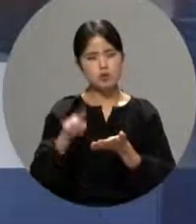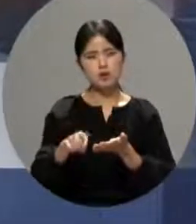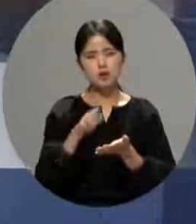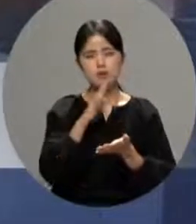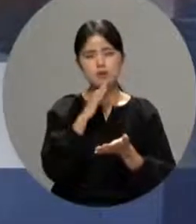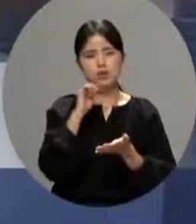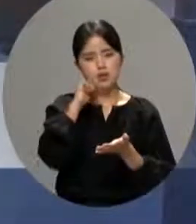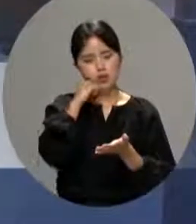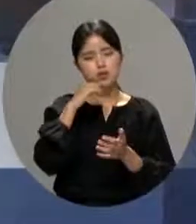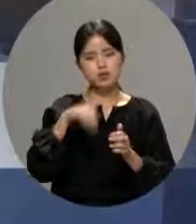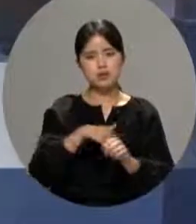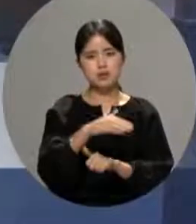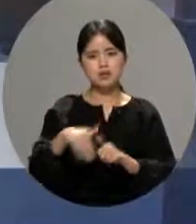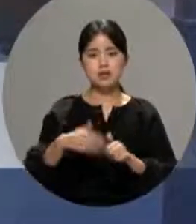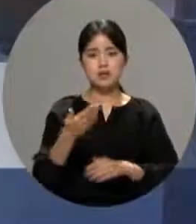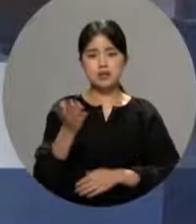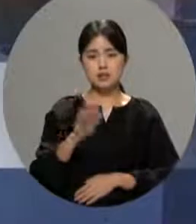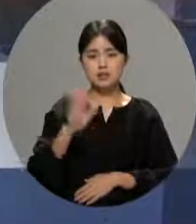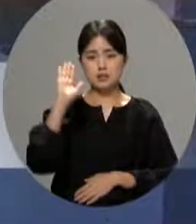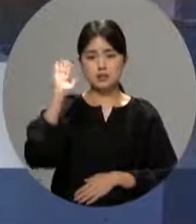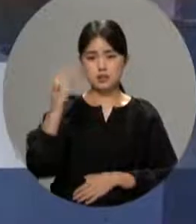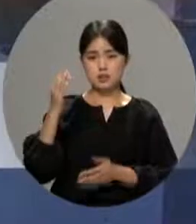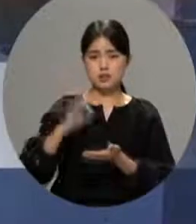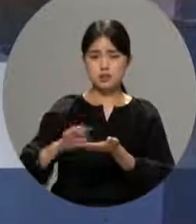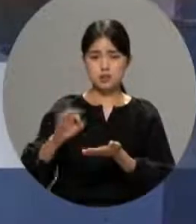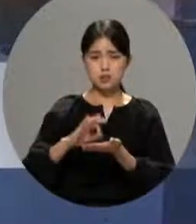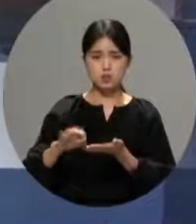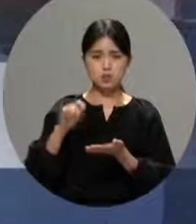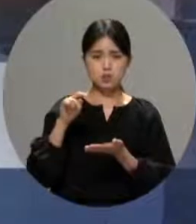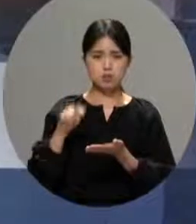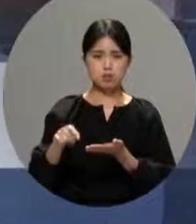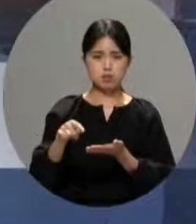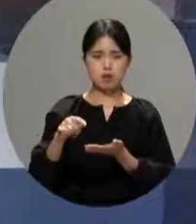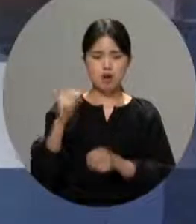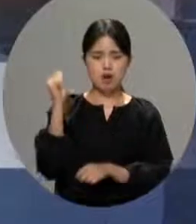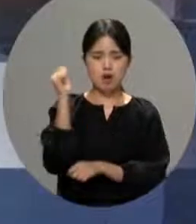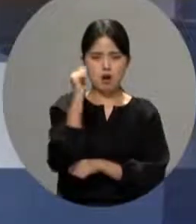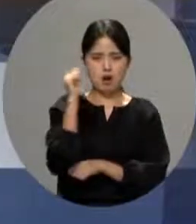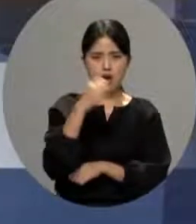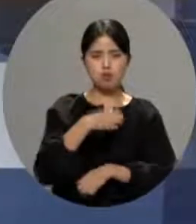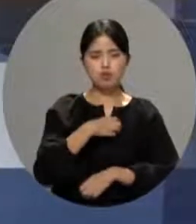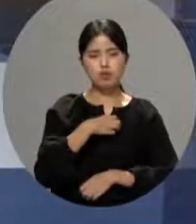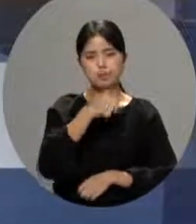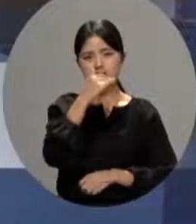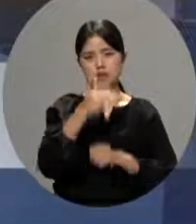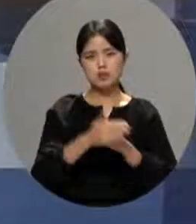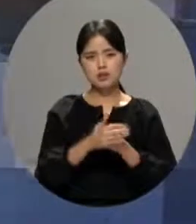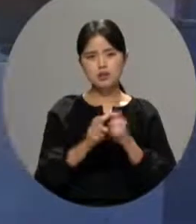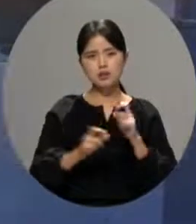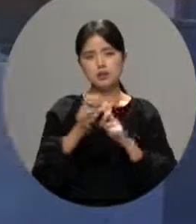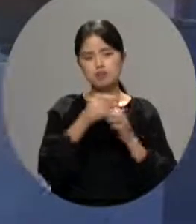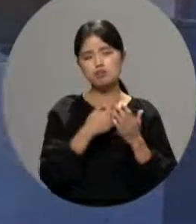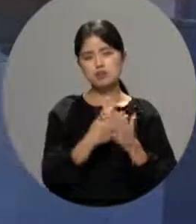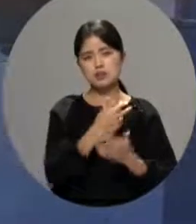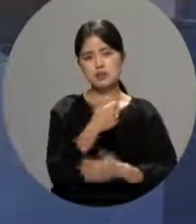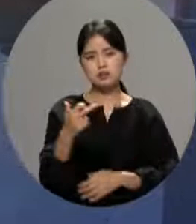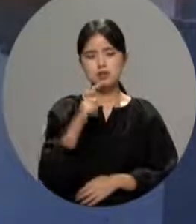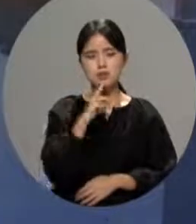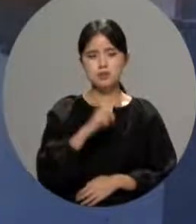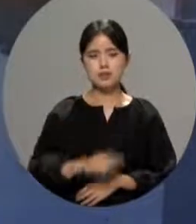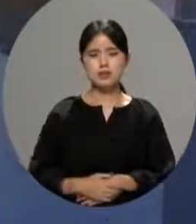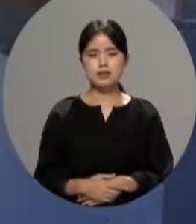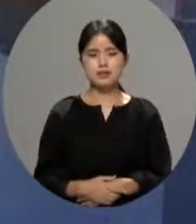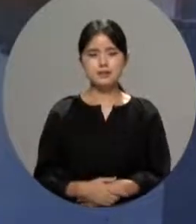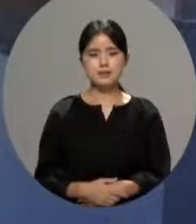떠받치는 모양새입니다. 그런데 최근 소비라는 기둥이 흔들릴 수 있다는 전망이 나오면서 불안을 더욱 키우고 있습니다.